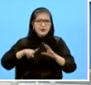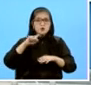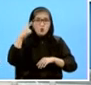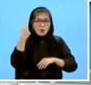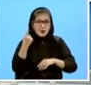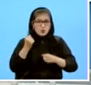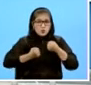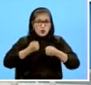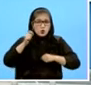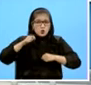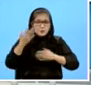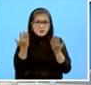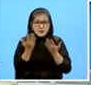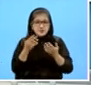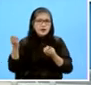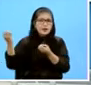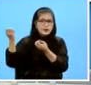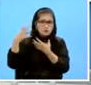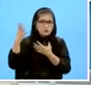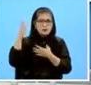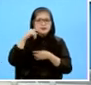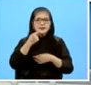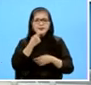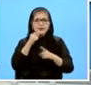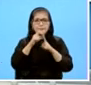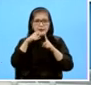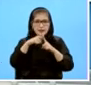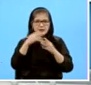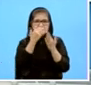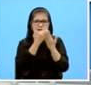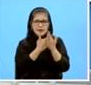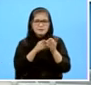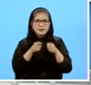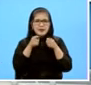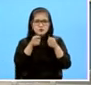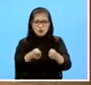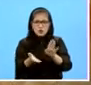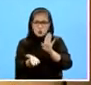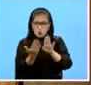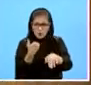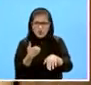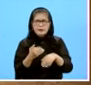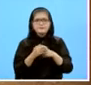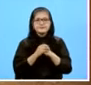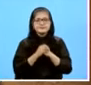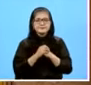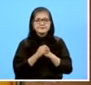hukum biasa. Berikut kami sampaikan informasi mengenai PK dan syarat pengajuannya.